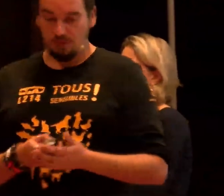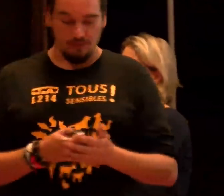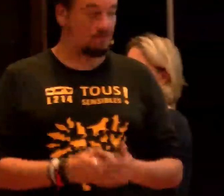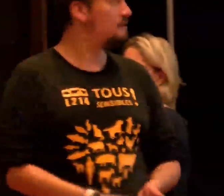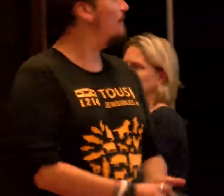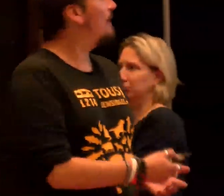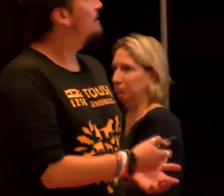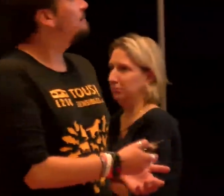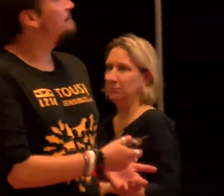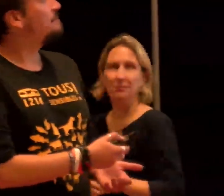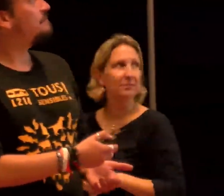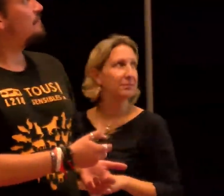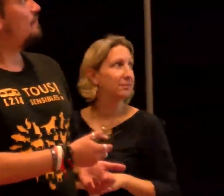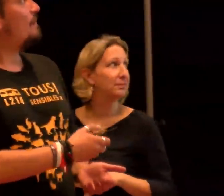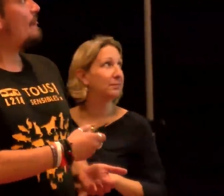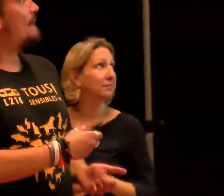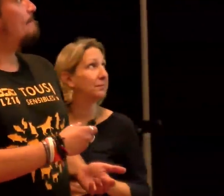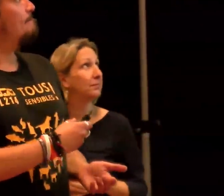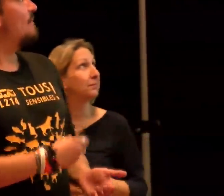beaucoup de monde, beaucoup de présence.